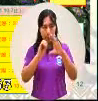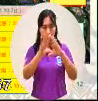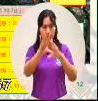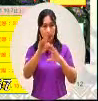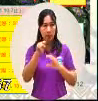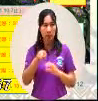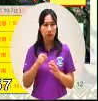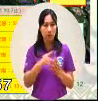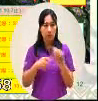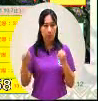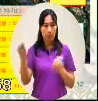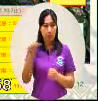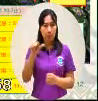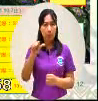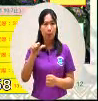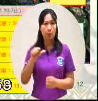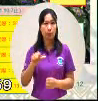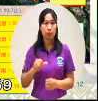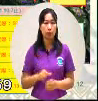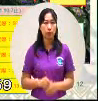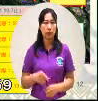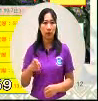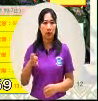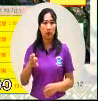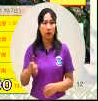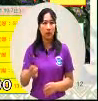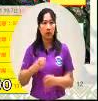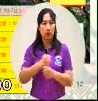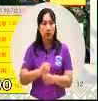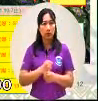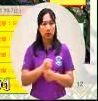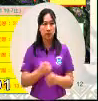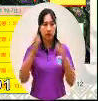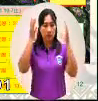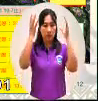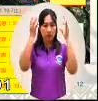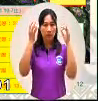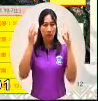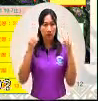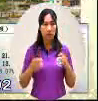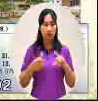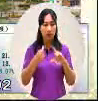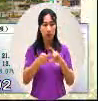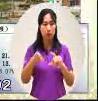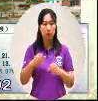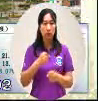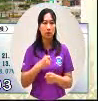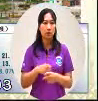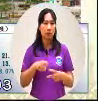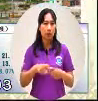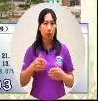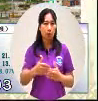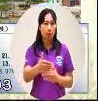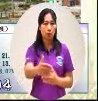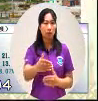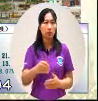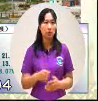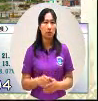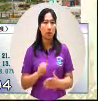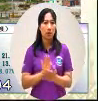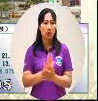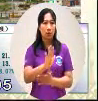座纳马夏区的工程好，看一下图面下一页未来这个